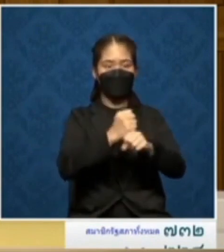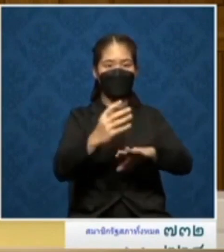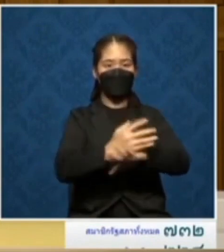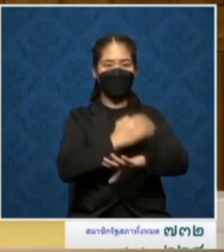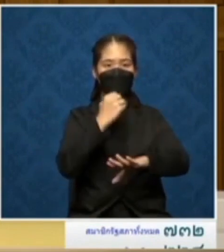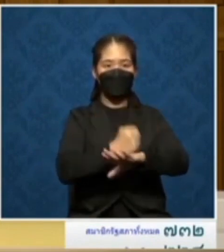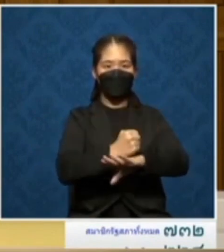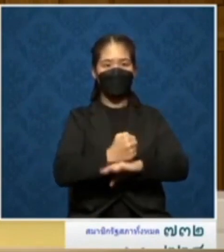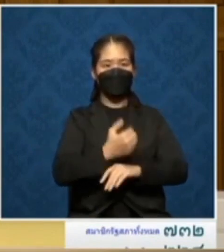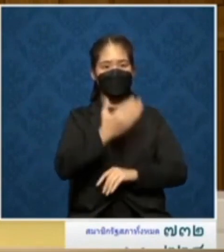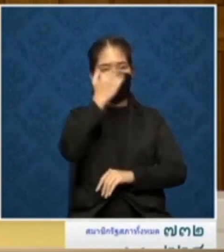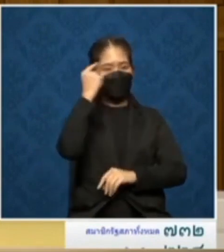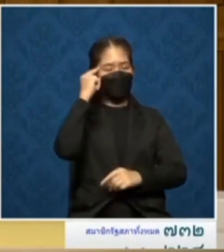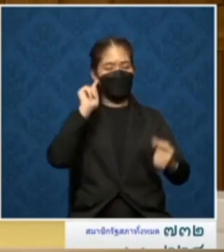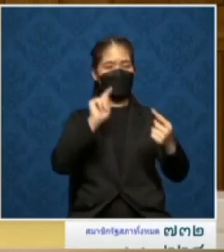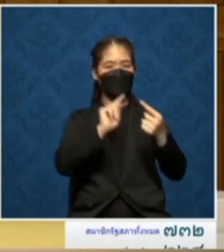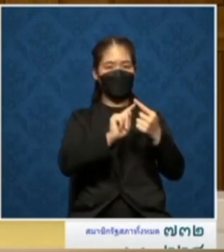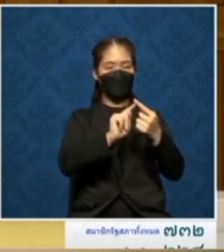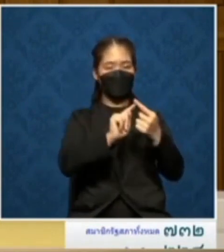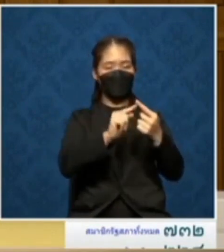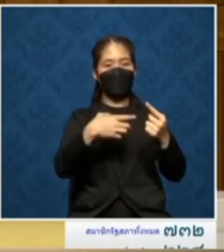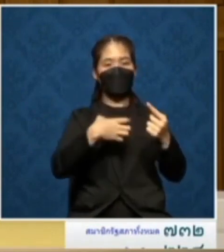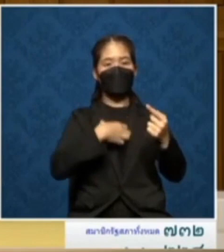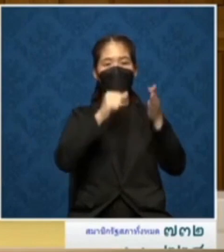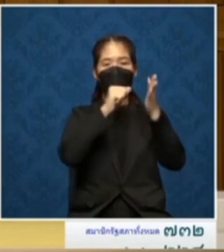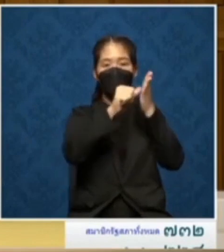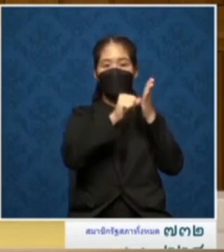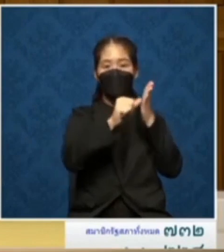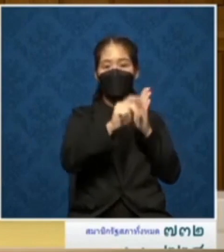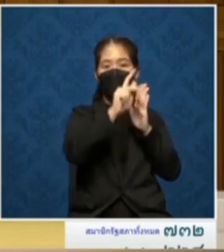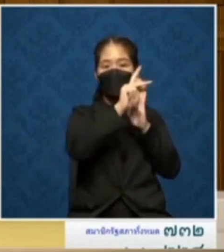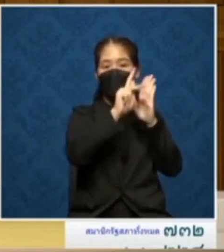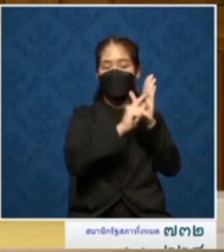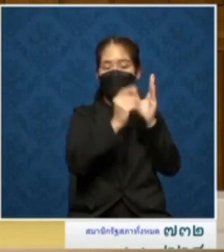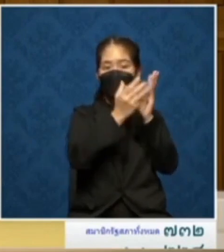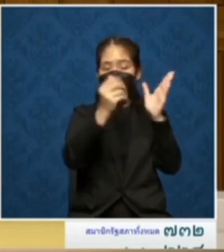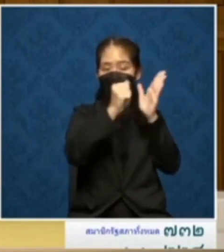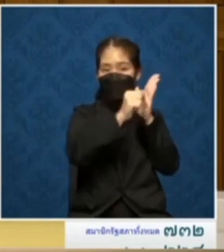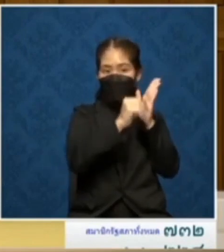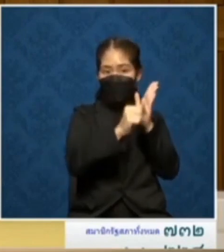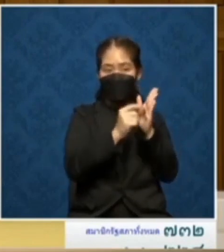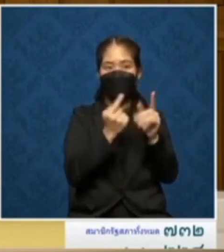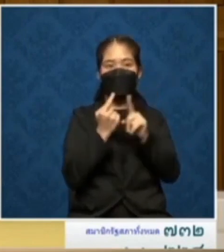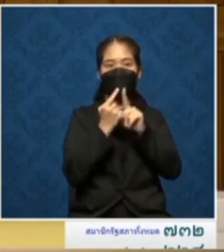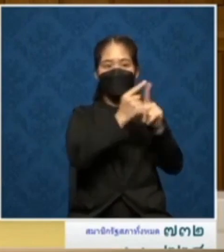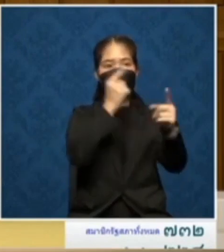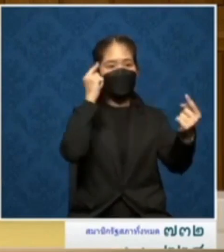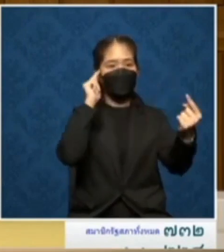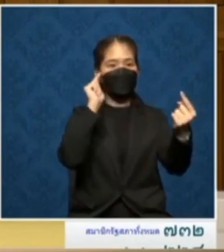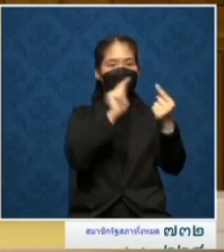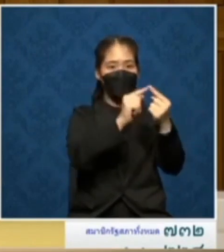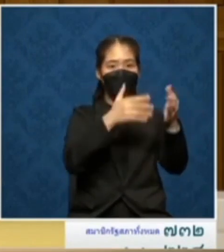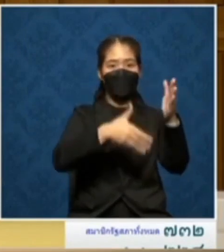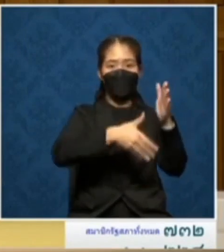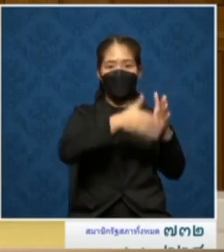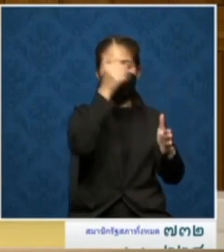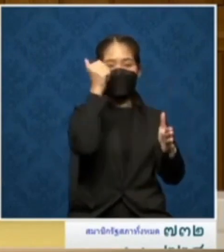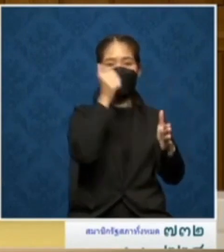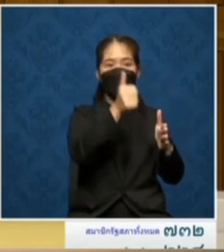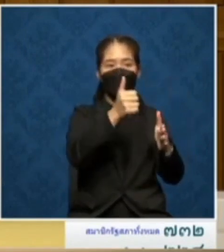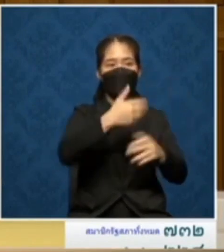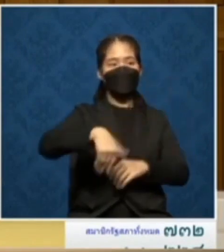2 ใบเป็นการตอบโจทย์ชัดเจนส่งเสริมเสรีภาพในการเลือกผู้แทนประชาชนเลือกได้ทั้งคนแล้วก็พรรคนะครับการเลือกแบบเ